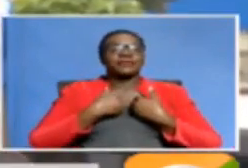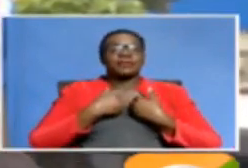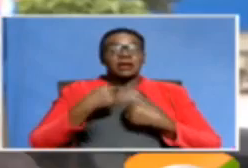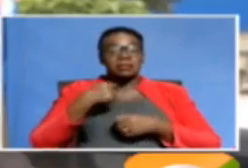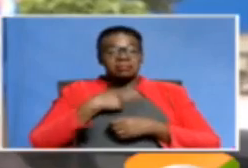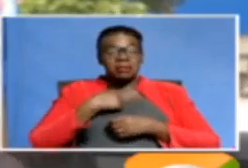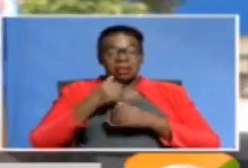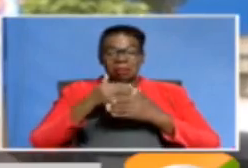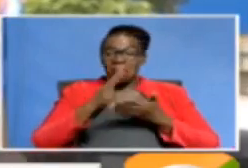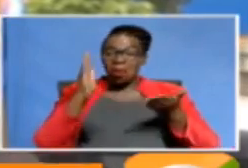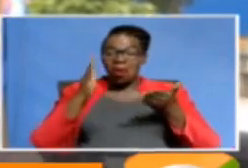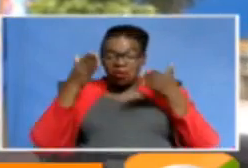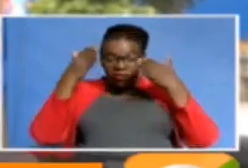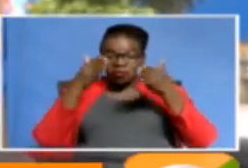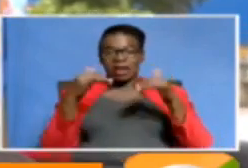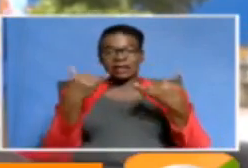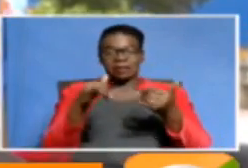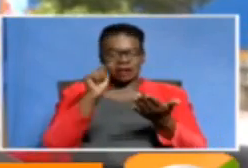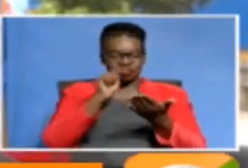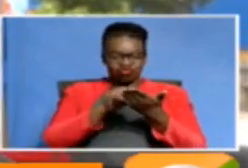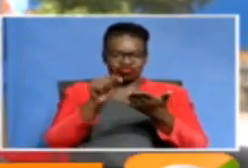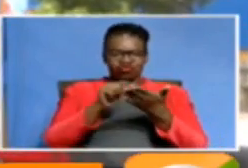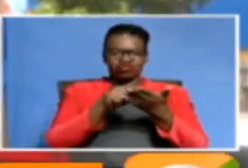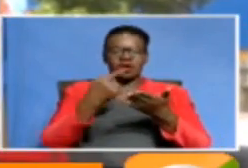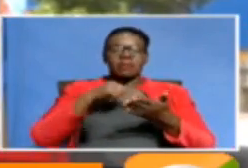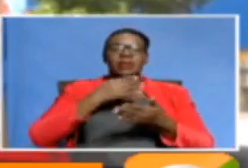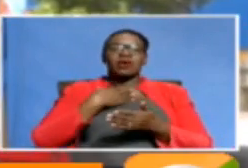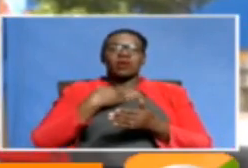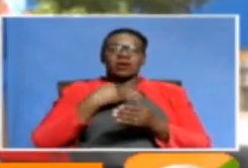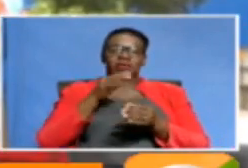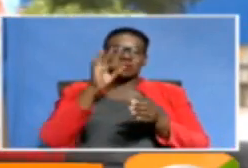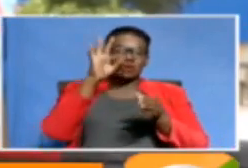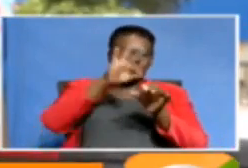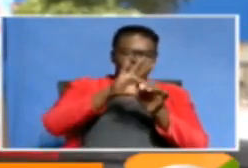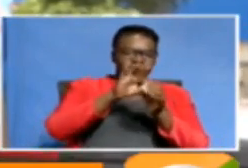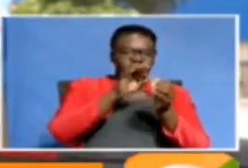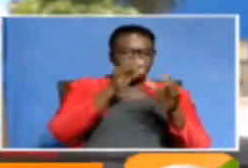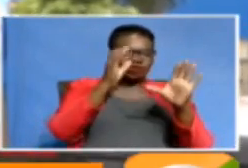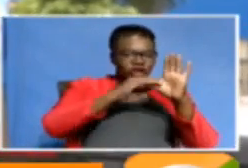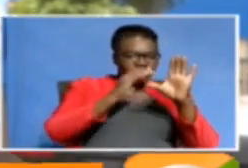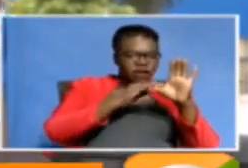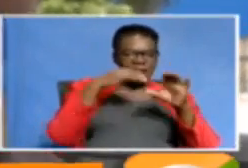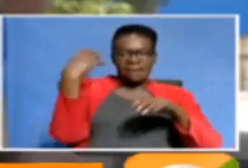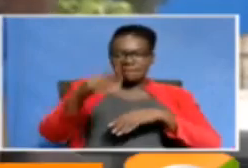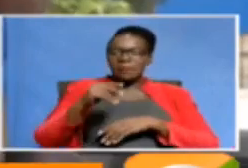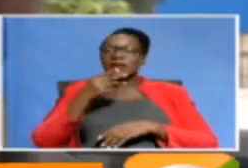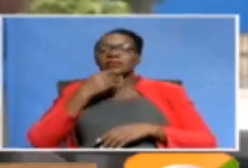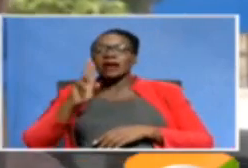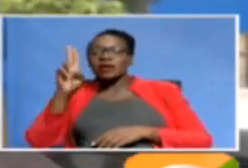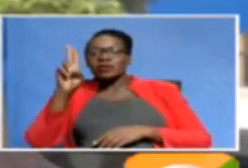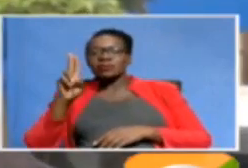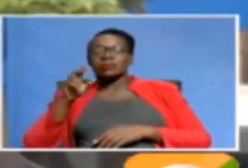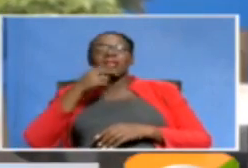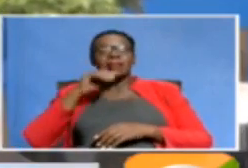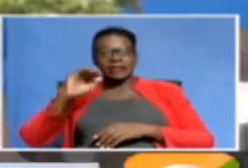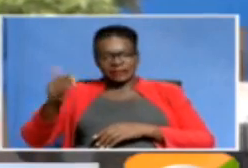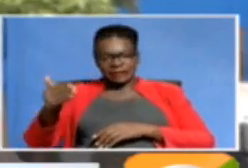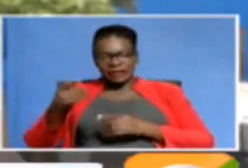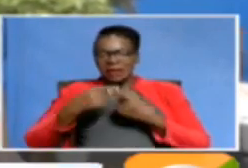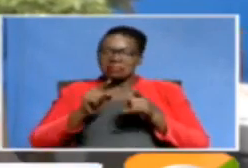sana sana. Tulikuwa tunataka tuweke game kama Chelsea. Tulijua itashinda Man U lakini Man City.